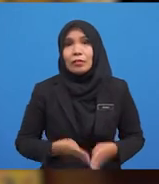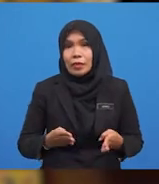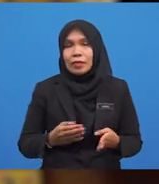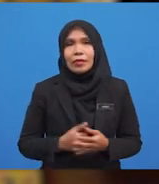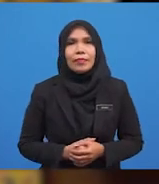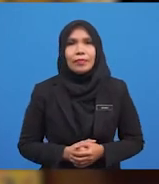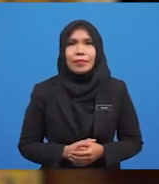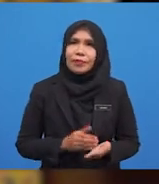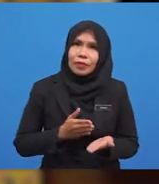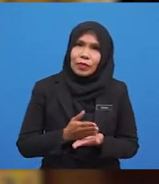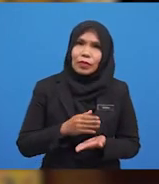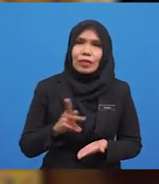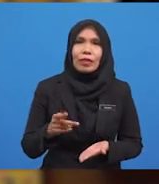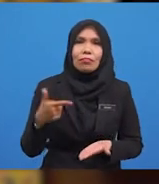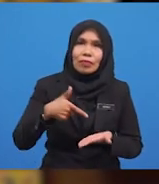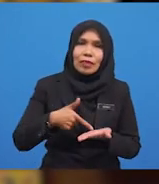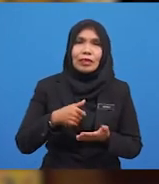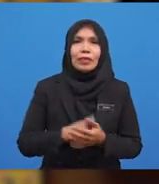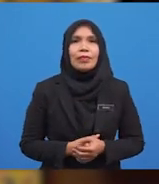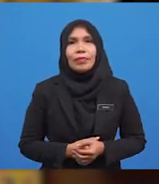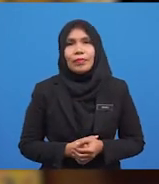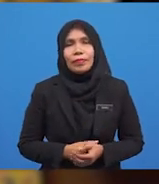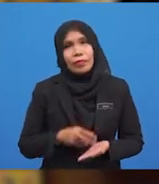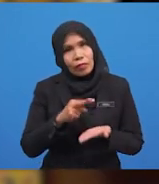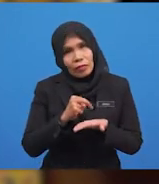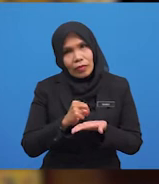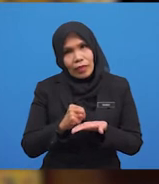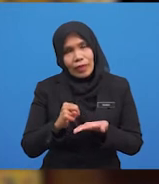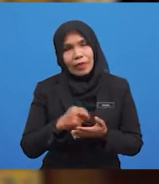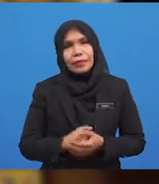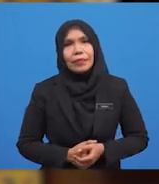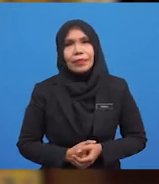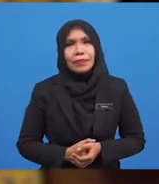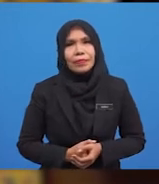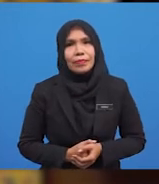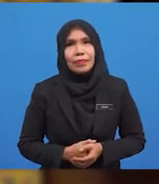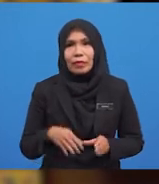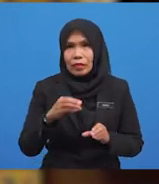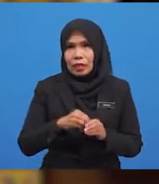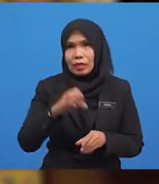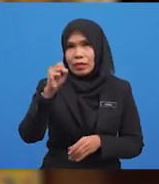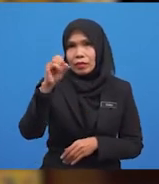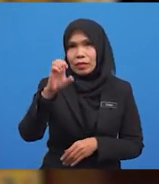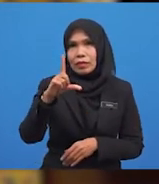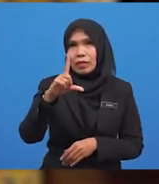pembelajaran pada hari ini dengan melihat pula nilai yang terdapat dalam seloka